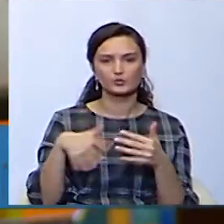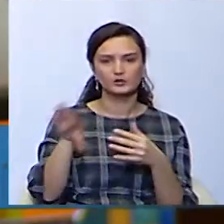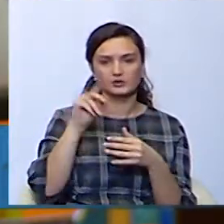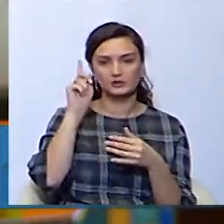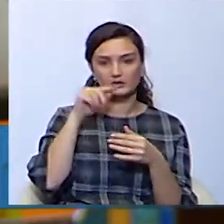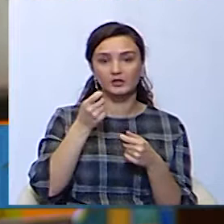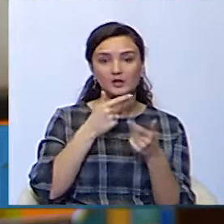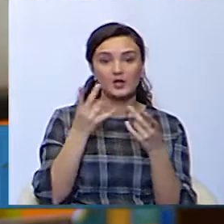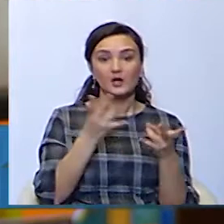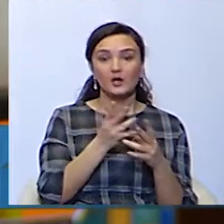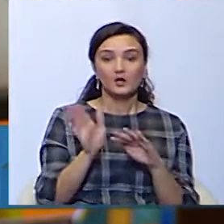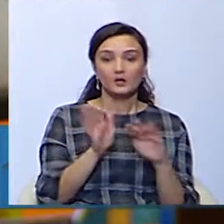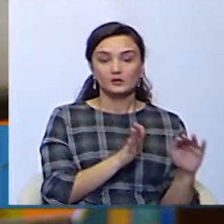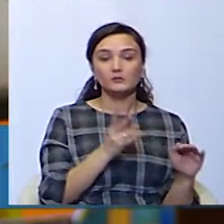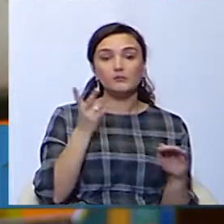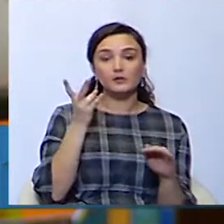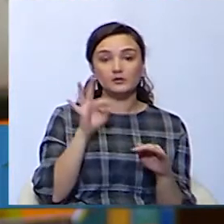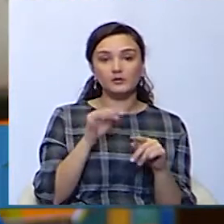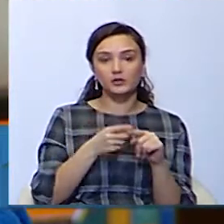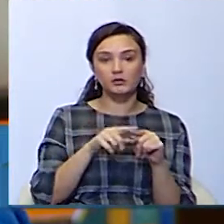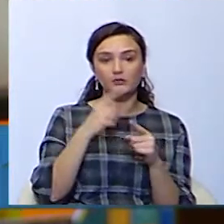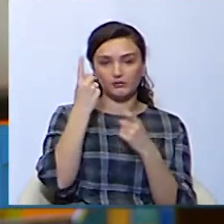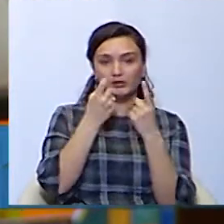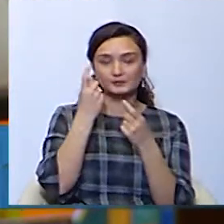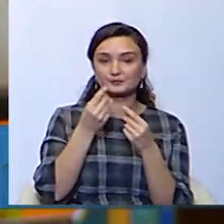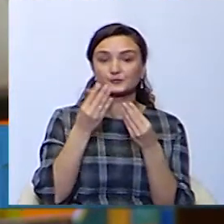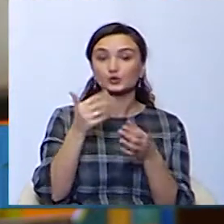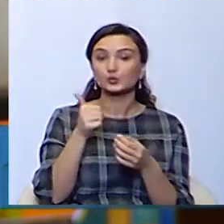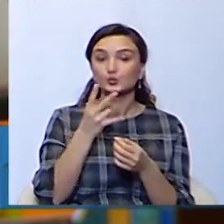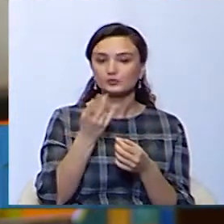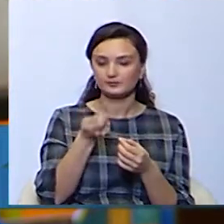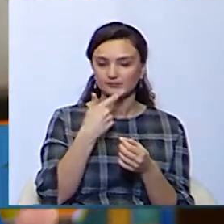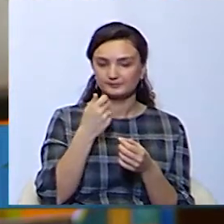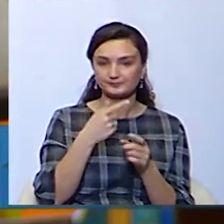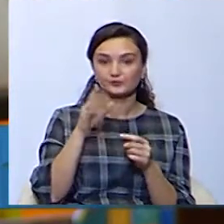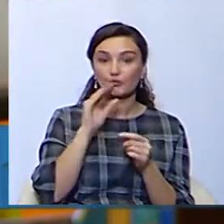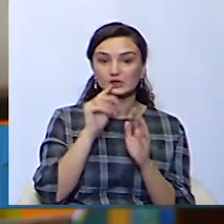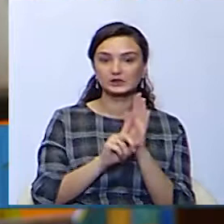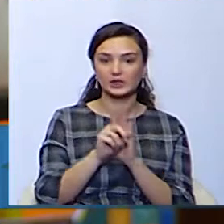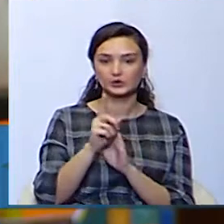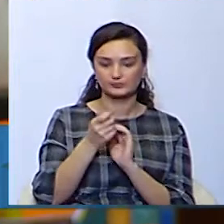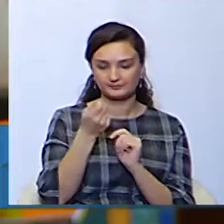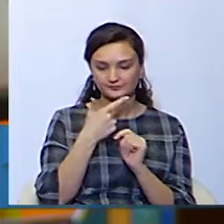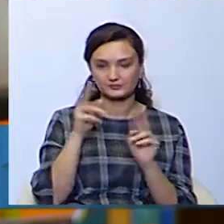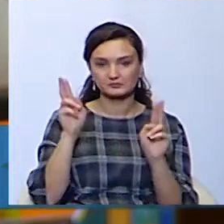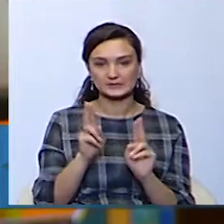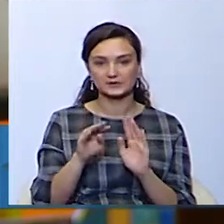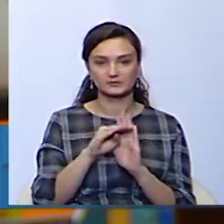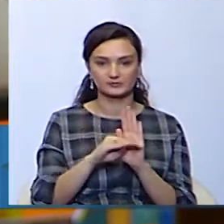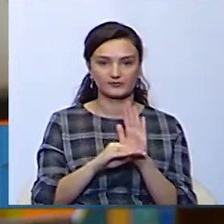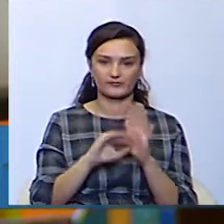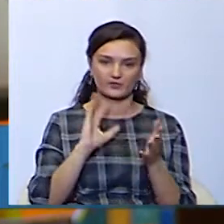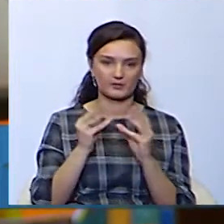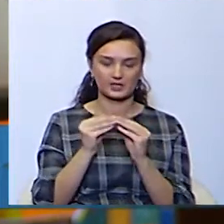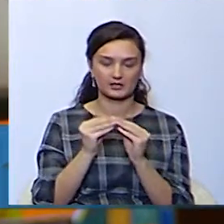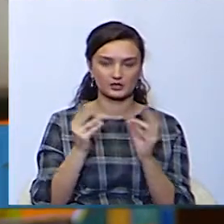მაგრამ ალბათ აქვე ხაზი უნდა გაუსვათ, რომ მივაწოდოთ ინფორმაცია, თუ როგორ მიიღონ, რა დოზით, როდის დაიწყონ მისი მიღება და როდემდე ის